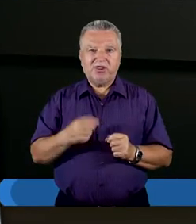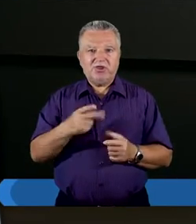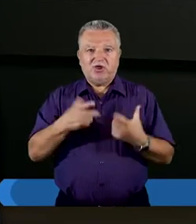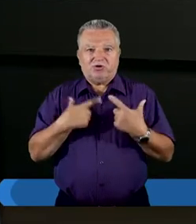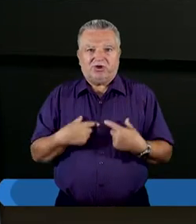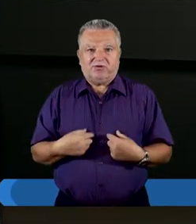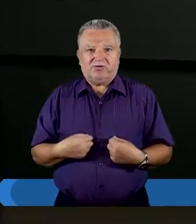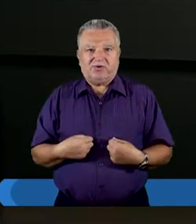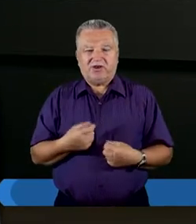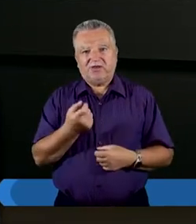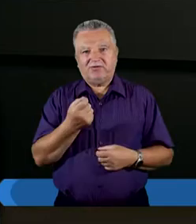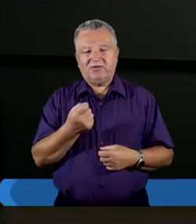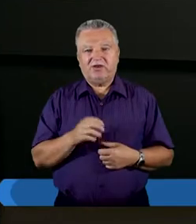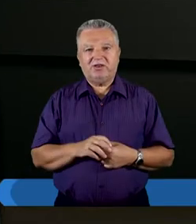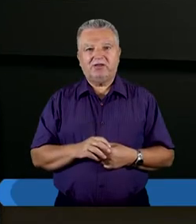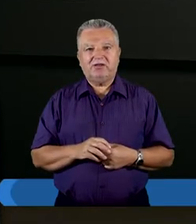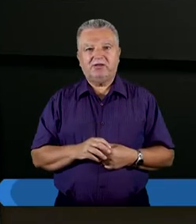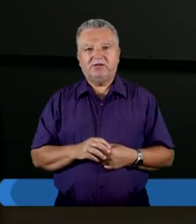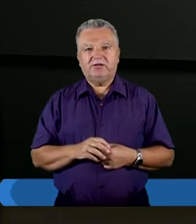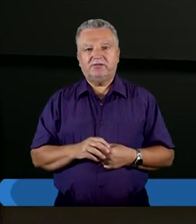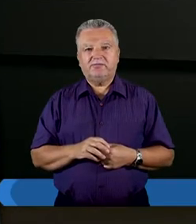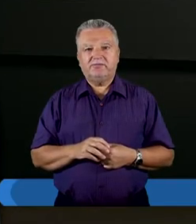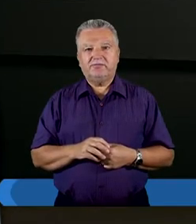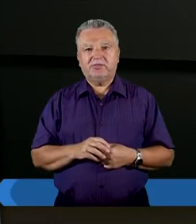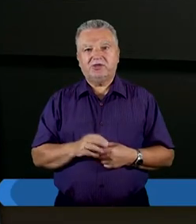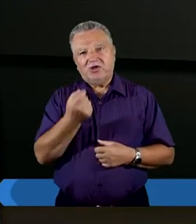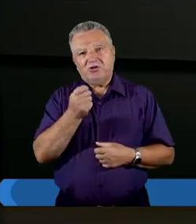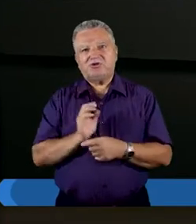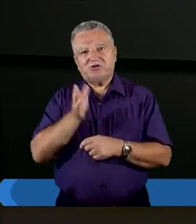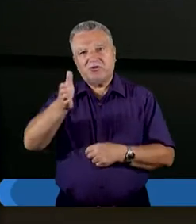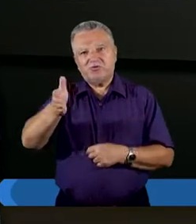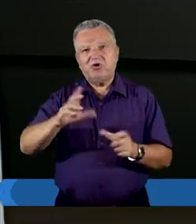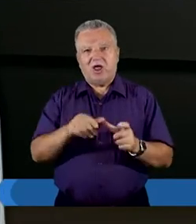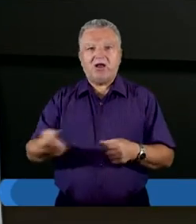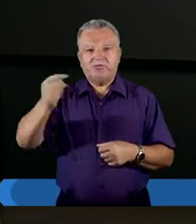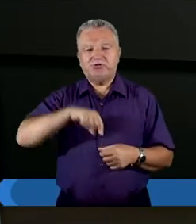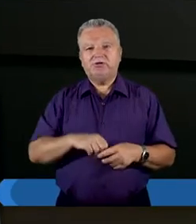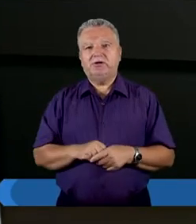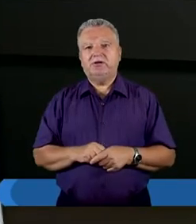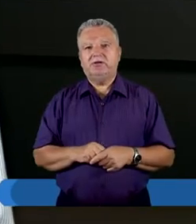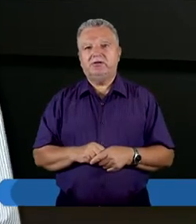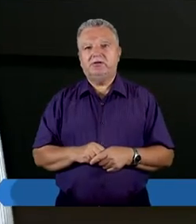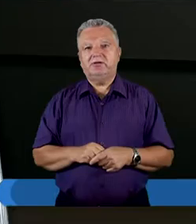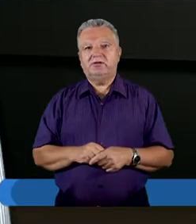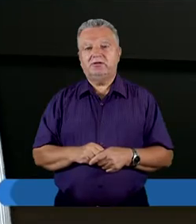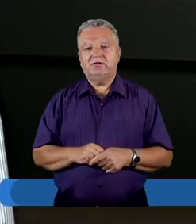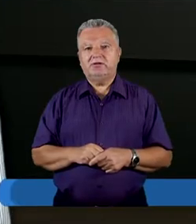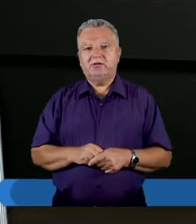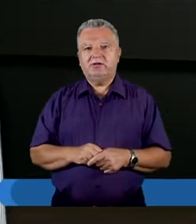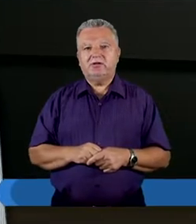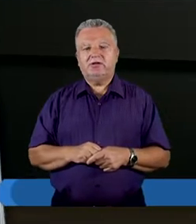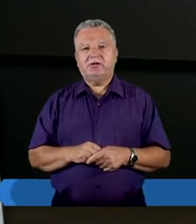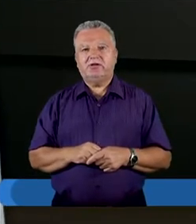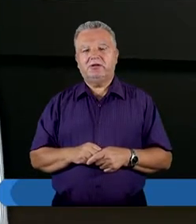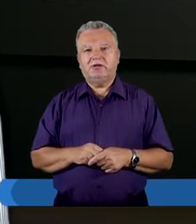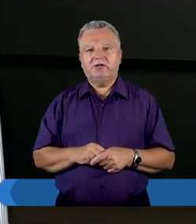nieoczekiwanym momencie. To znaczy takim za późno. Ale pojawili się. A więc zobaczcie, takie życie społeczne,